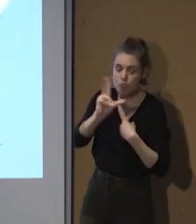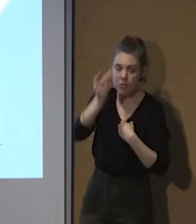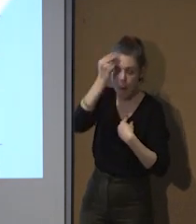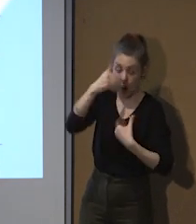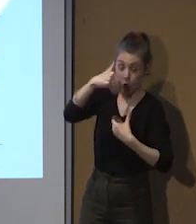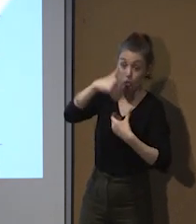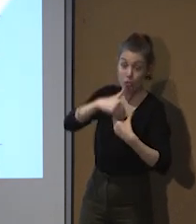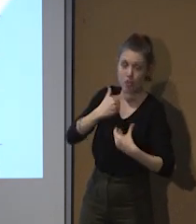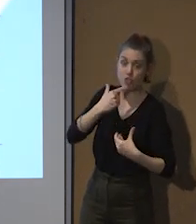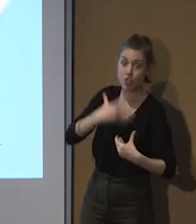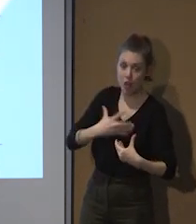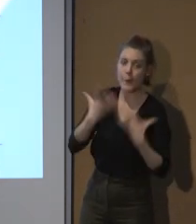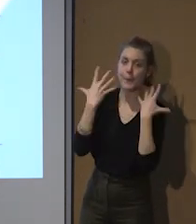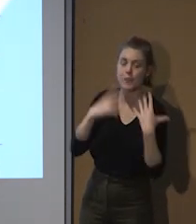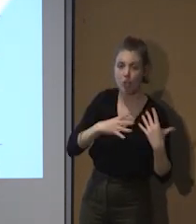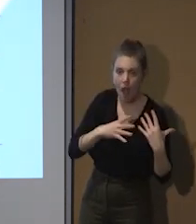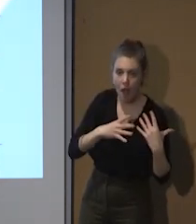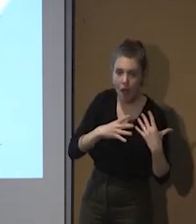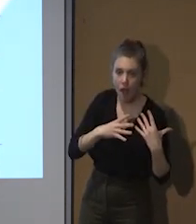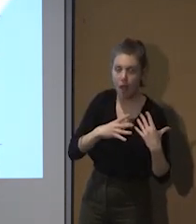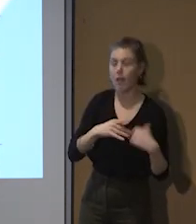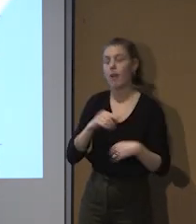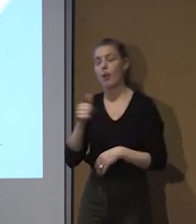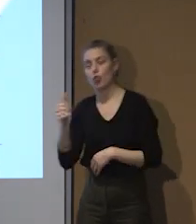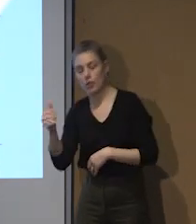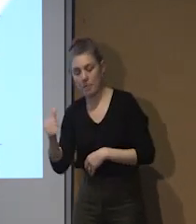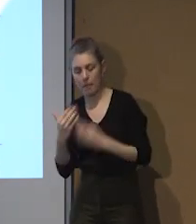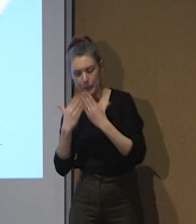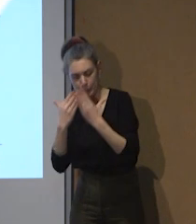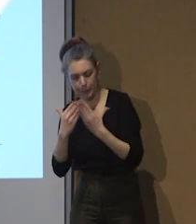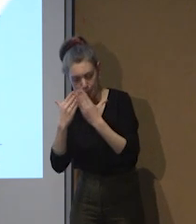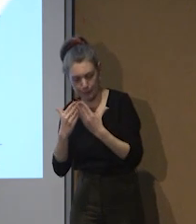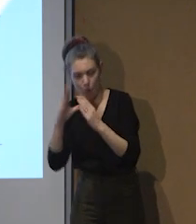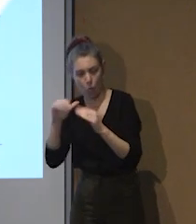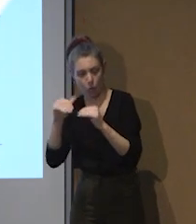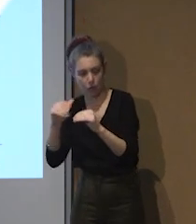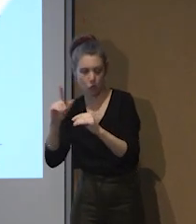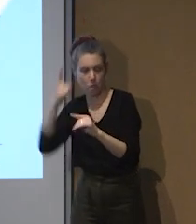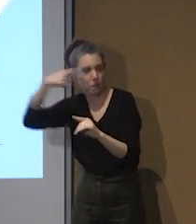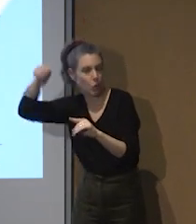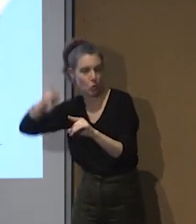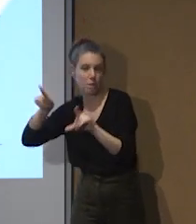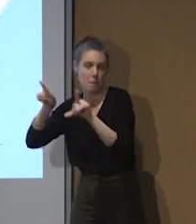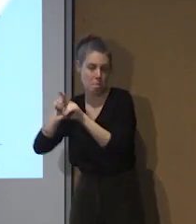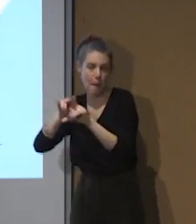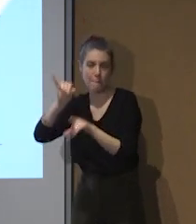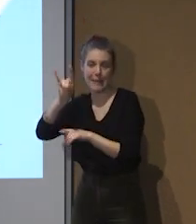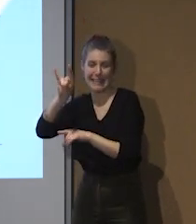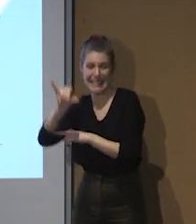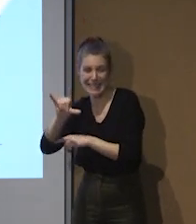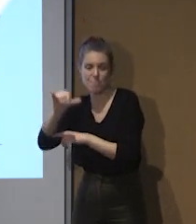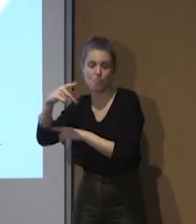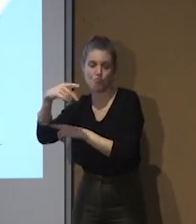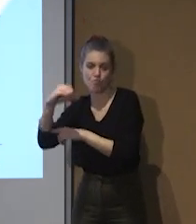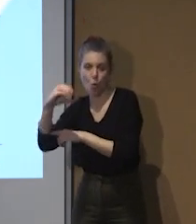continue, c'est un disciple d'Hippocrate, il continue avec les mêmes notions, en étant disciple également